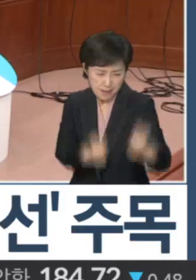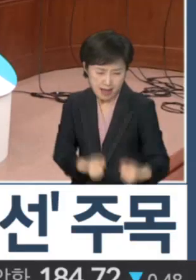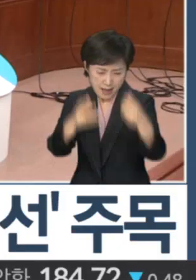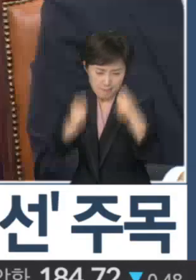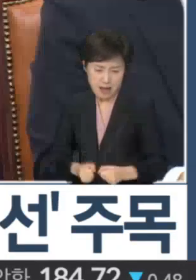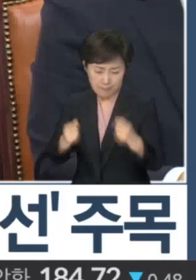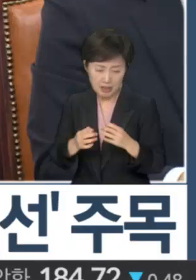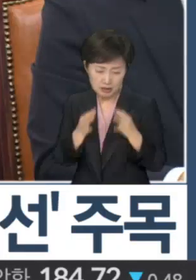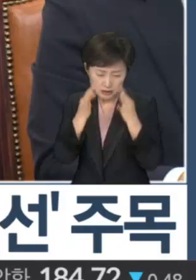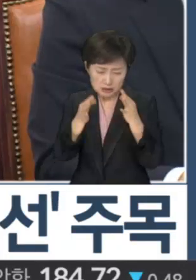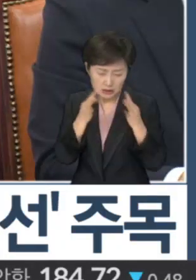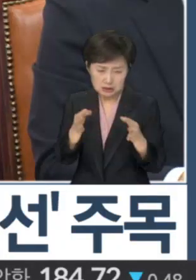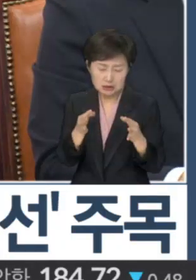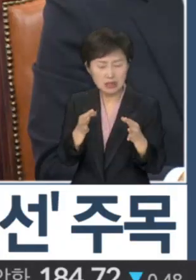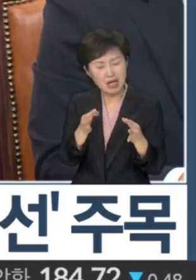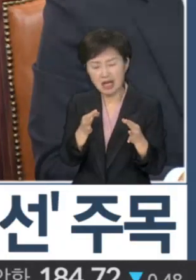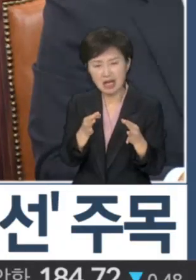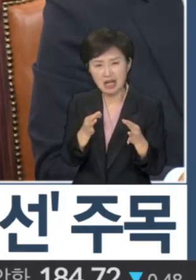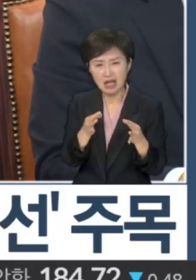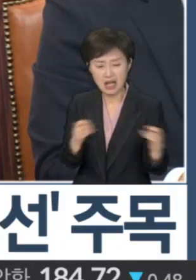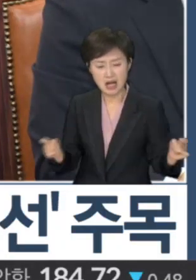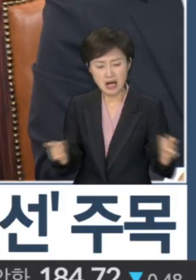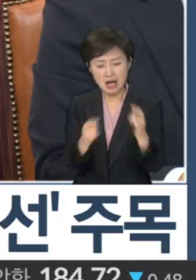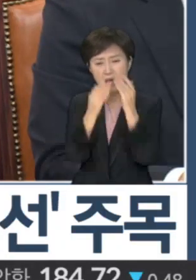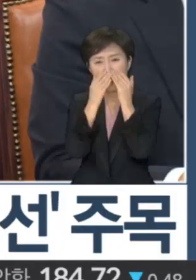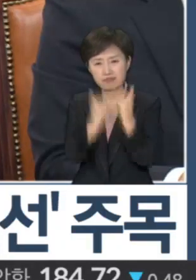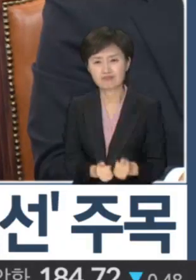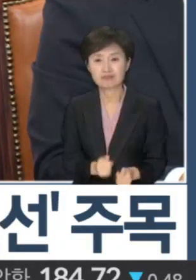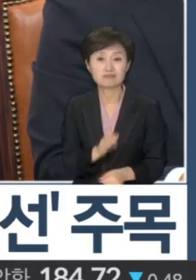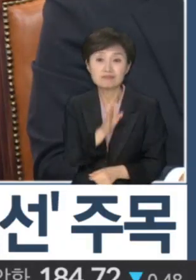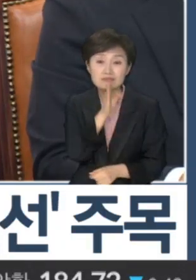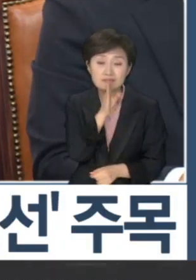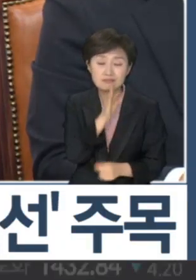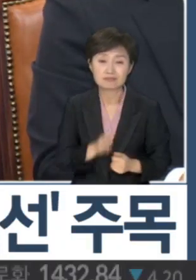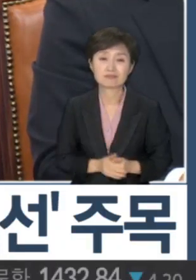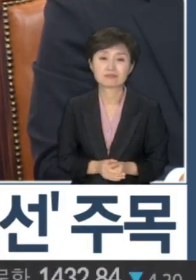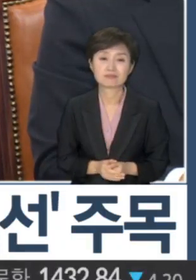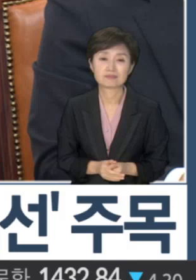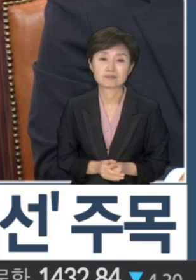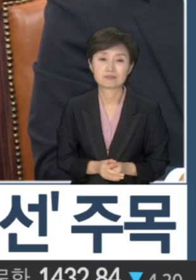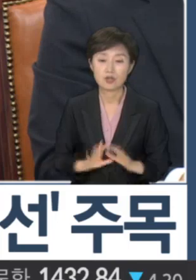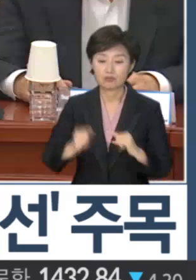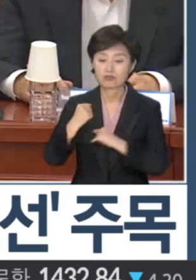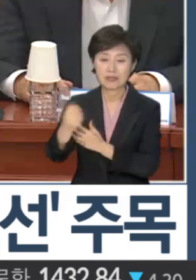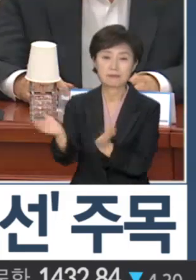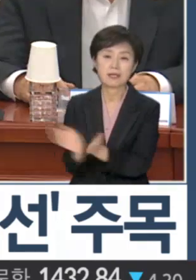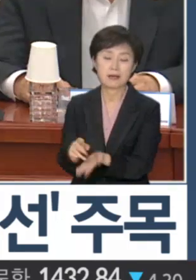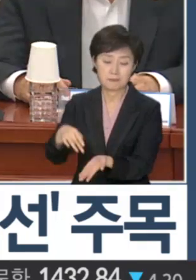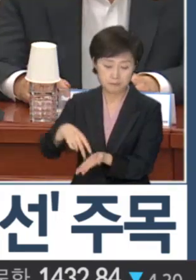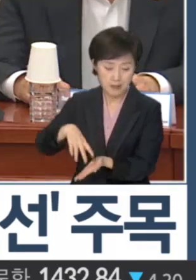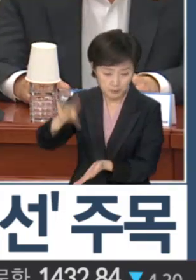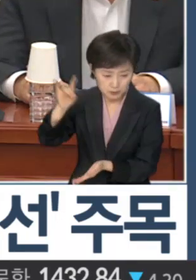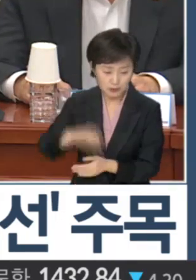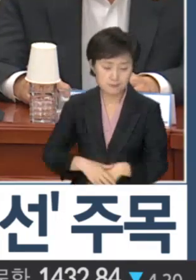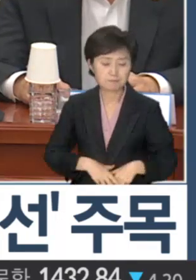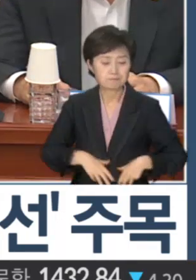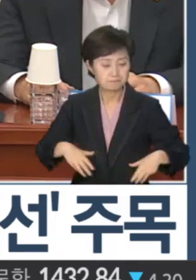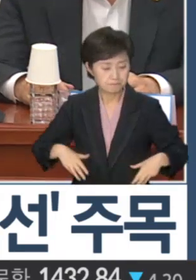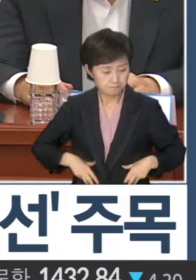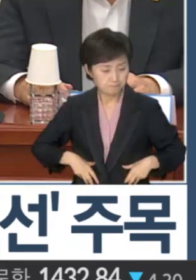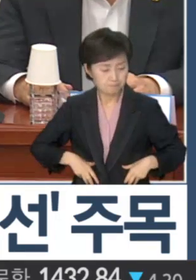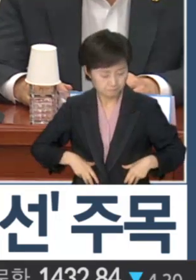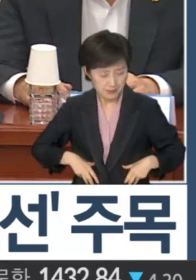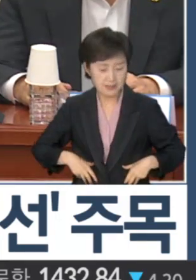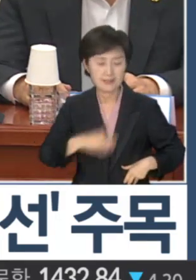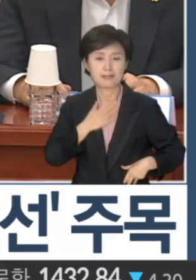대결 정치 구도는 대한민국 국민 중에 원하는 분들이 많지 않을 것으로 사료되는 만큼 국민의힘이 먼저 손길을 내민 변화의 그